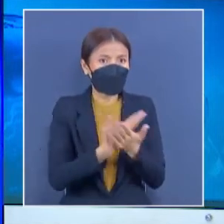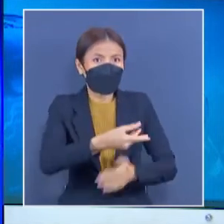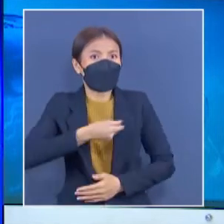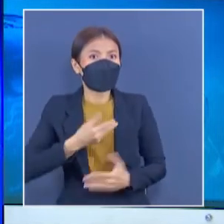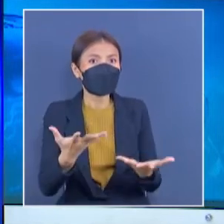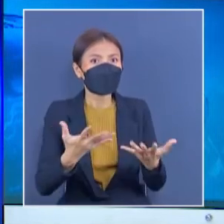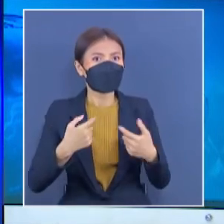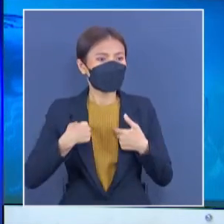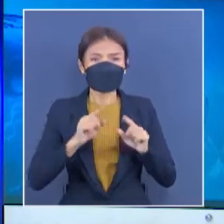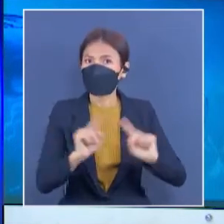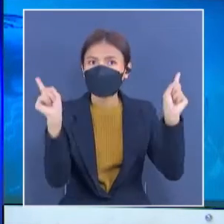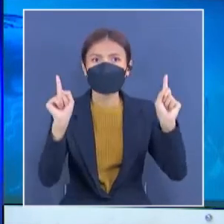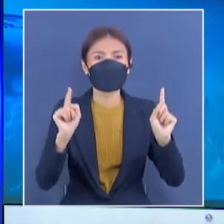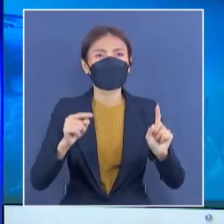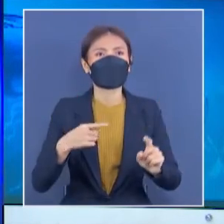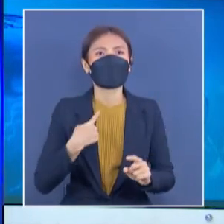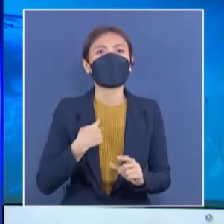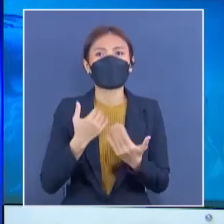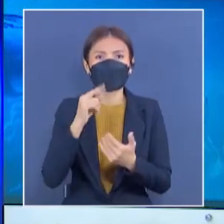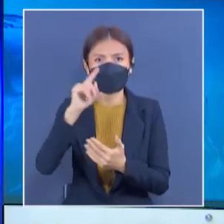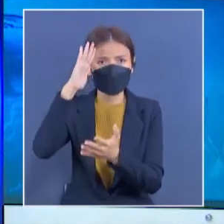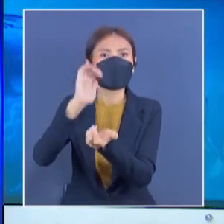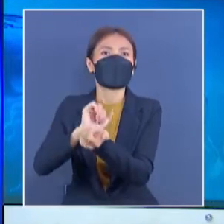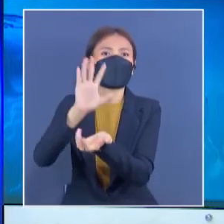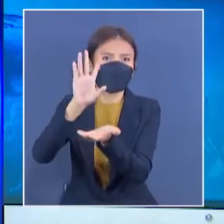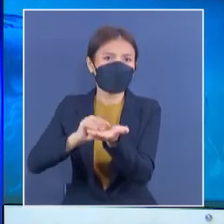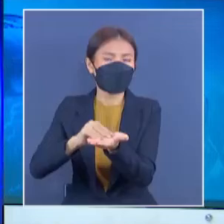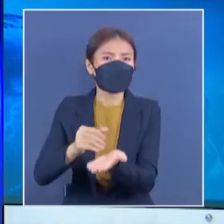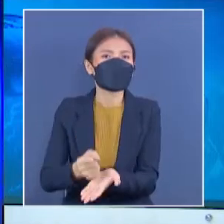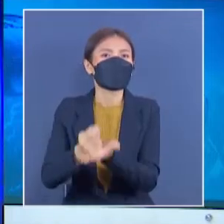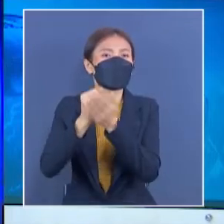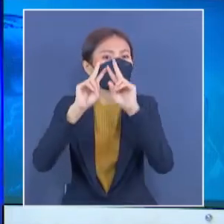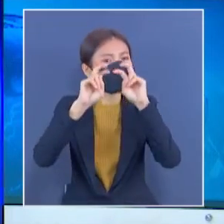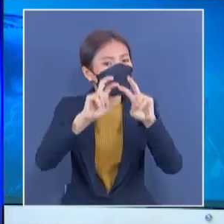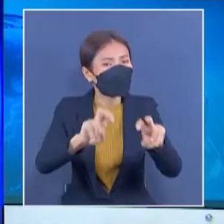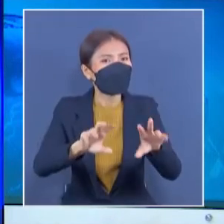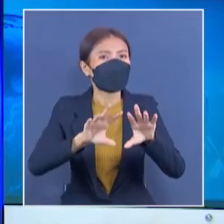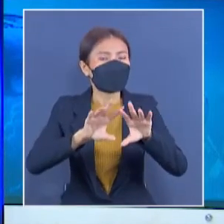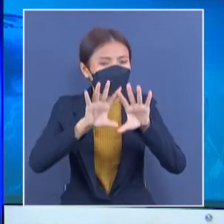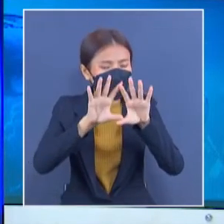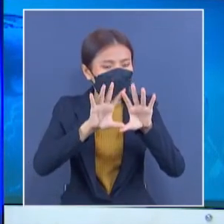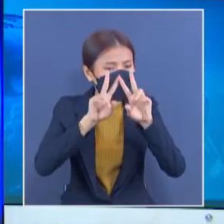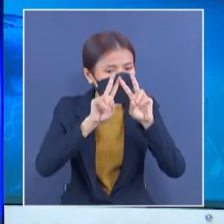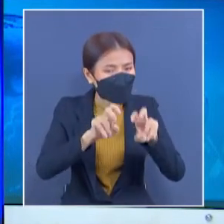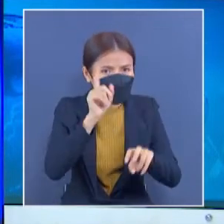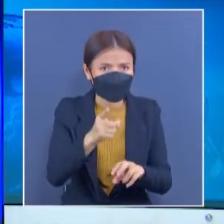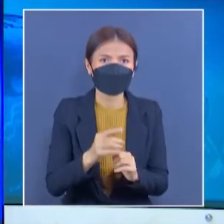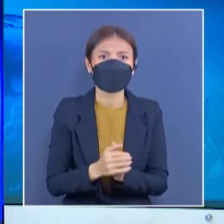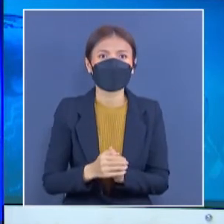น่นอนครับเพราะว่าเป็นประเด็นสำคัญที่สังคมเองก็คงไม่อยากให้เกิดเรื่องแบบนี้เกิดขึ้น แล้วก็เมื่อวานนี้มีการยอมรับจากพระกาโตะ